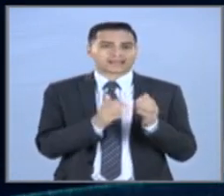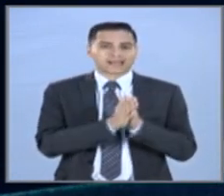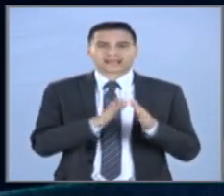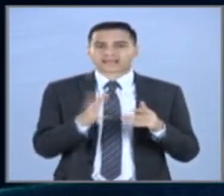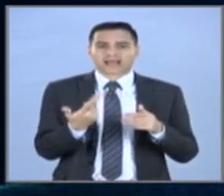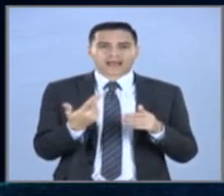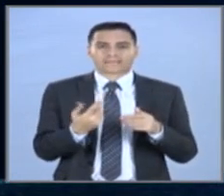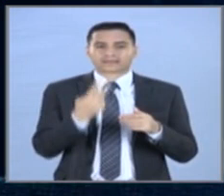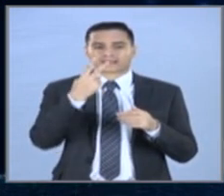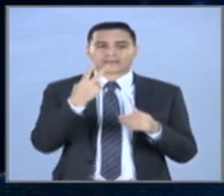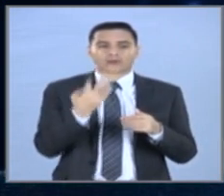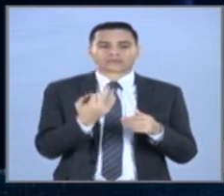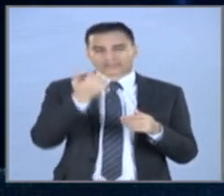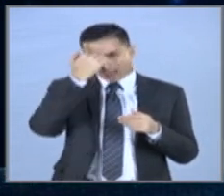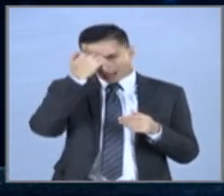بما يساوي